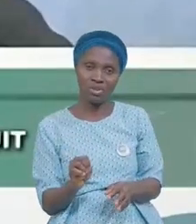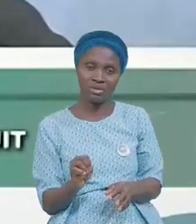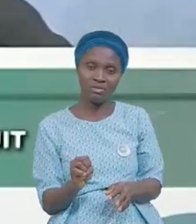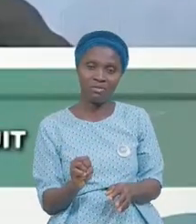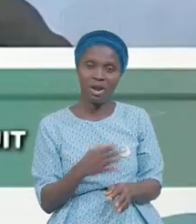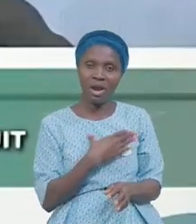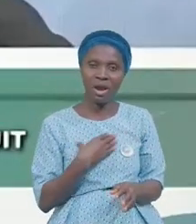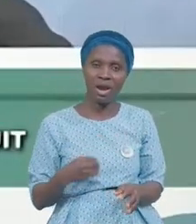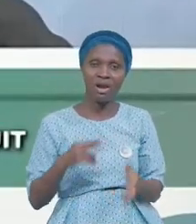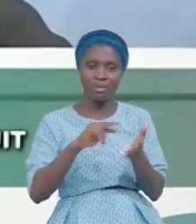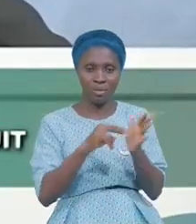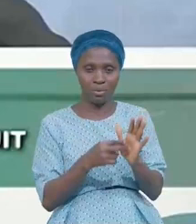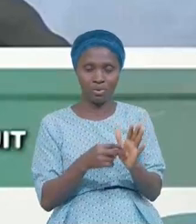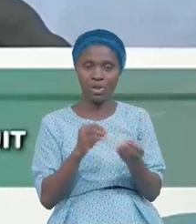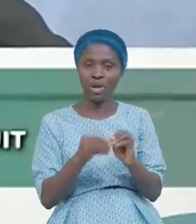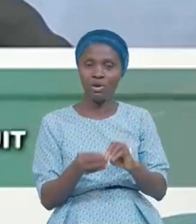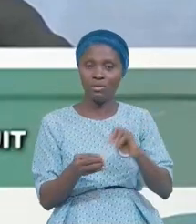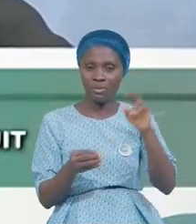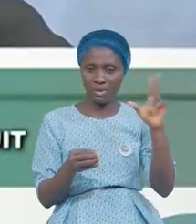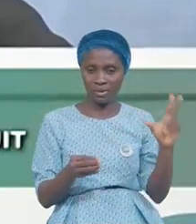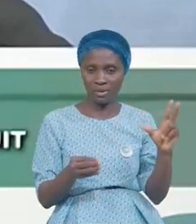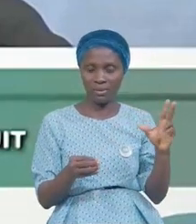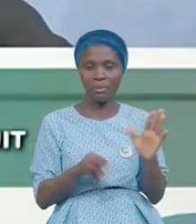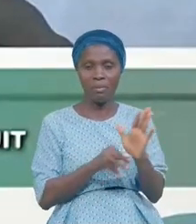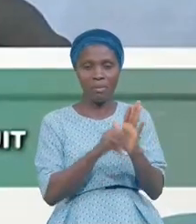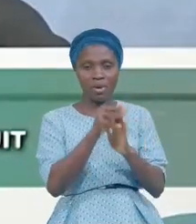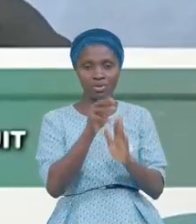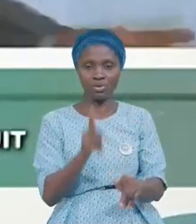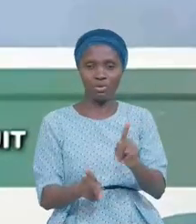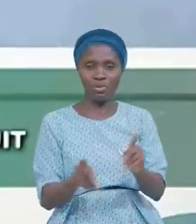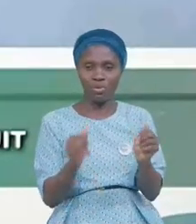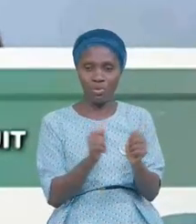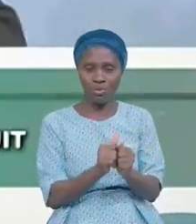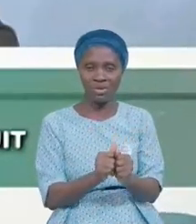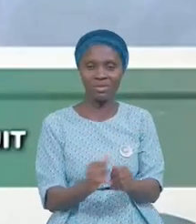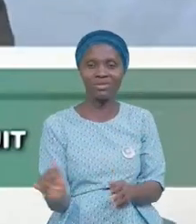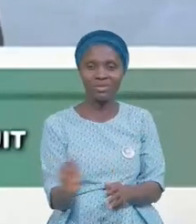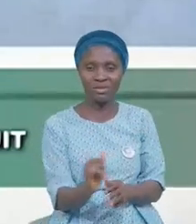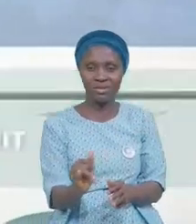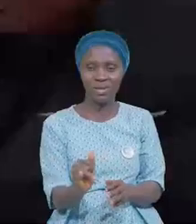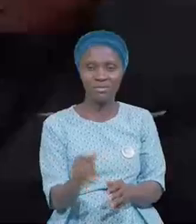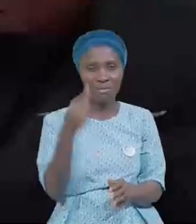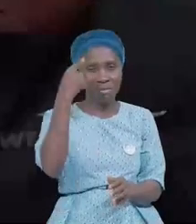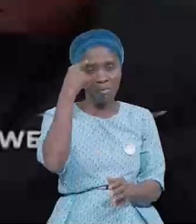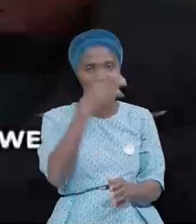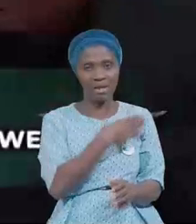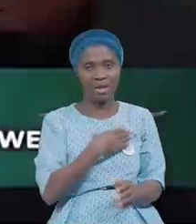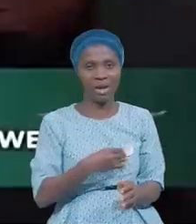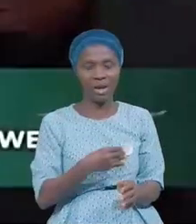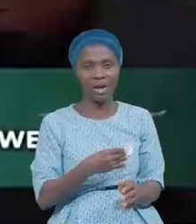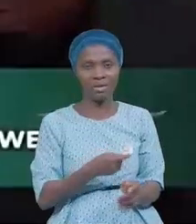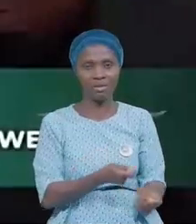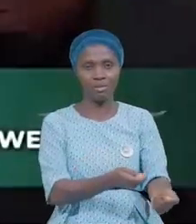les gens matures avec la même pensée et la même poursuite. Le premier,